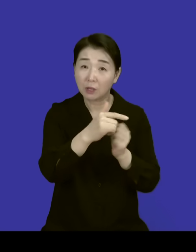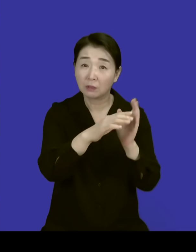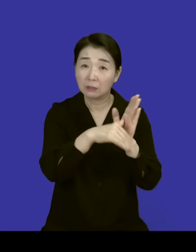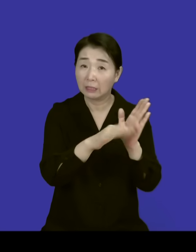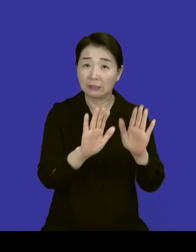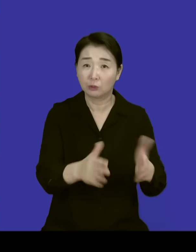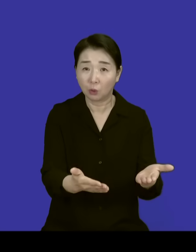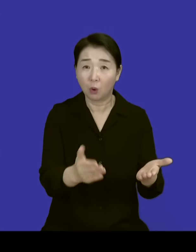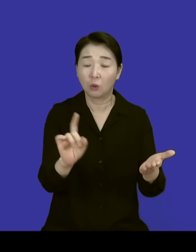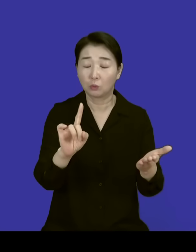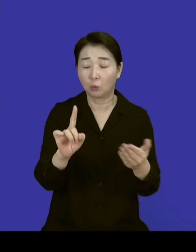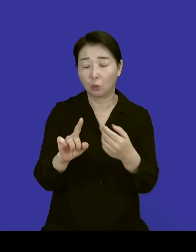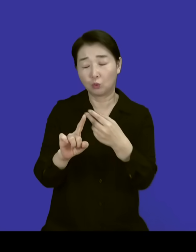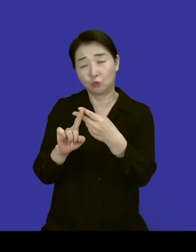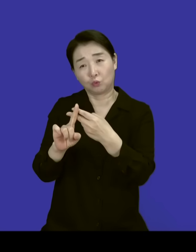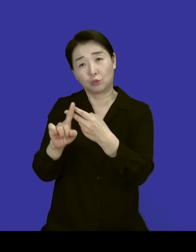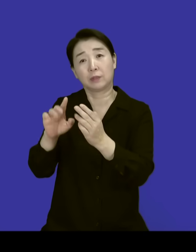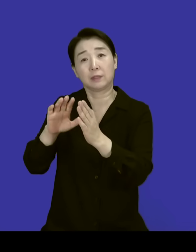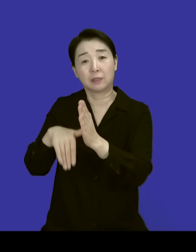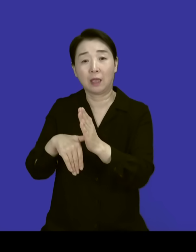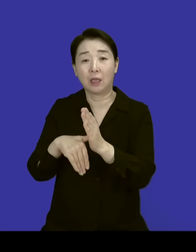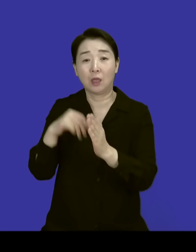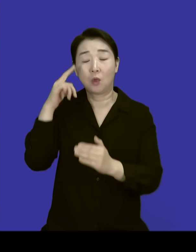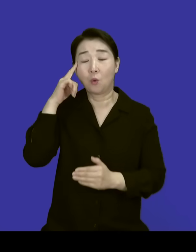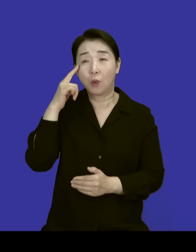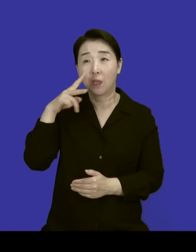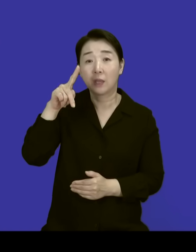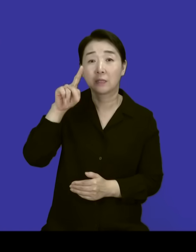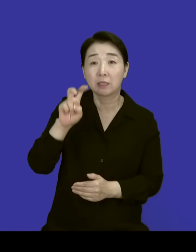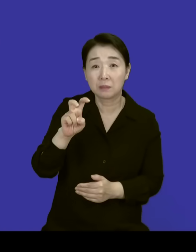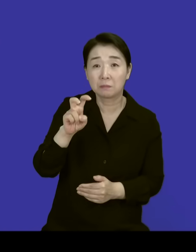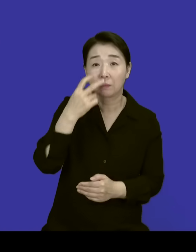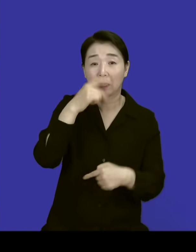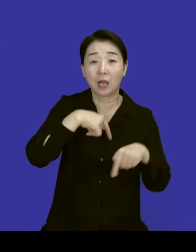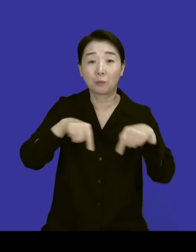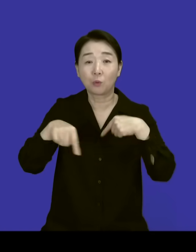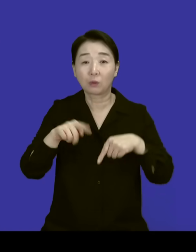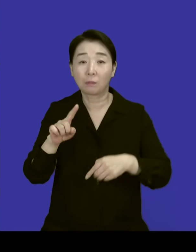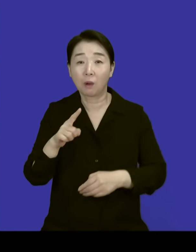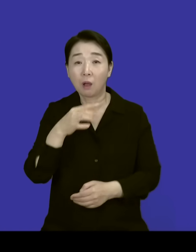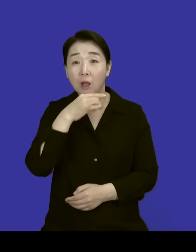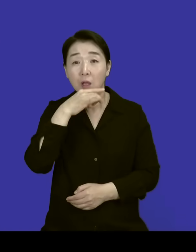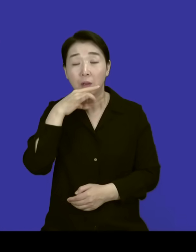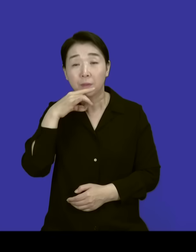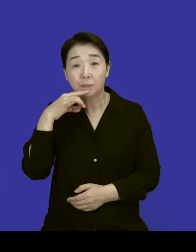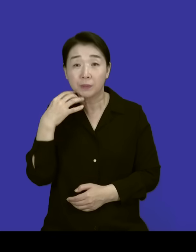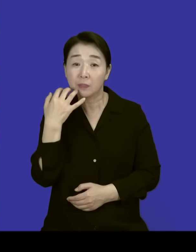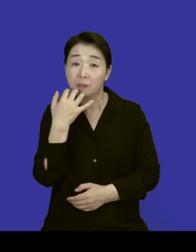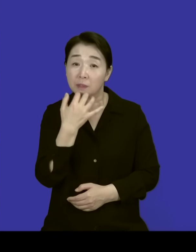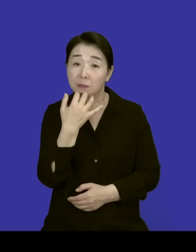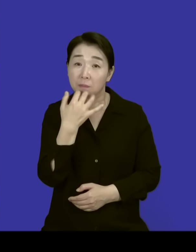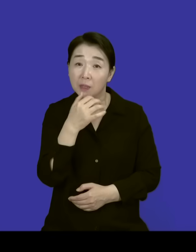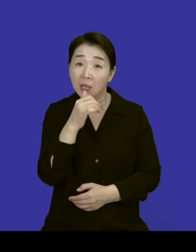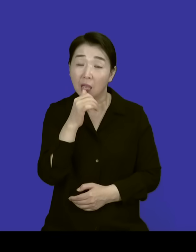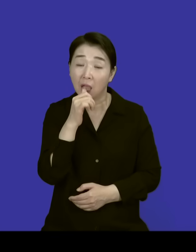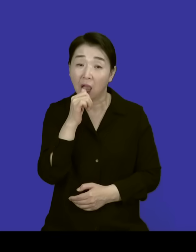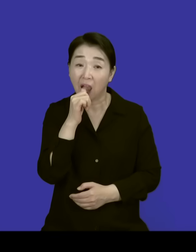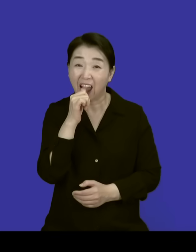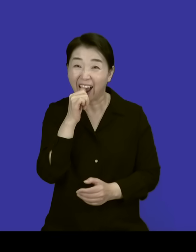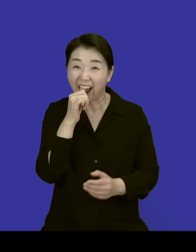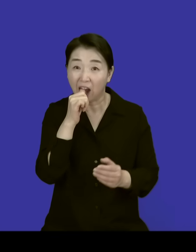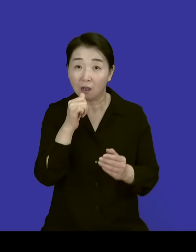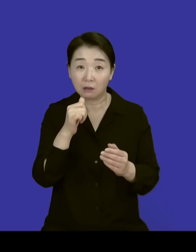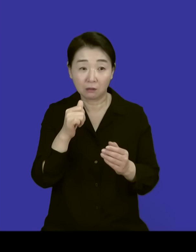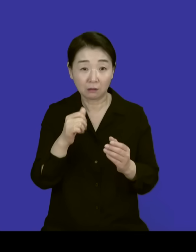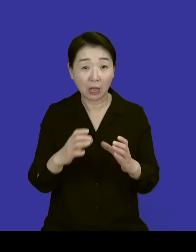심영래 씨가 감독님을 하시는 무슨 핑크빛 깡통이라는 핑크 뭐요? 뭐지? 핑크빛 깡통이라는 핑크빛 무슨 깡통. 성인 영화를